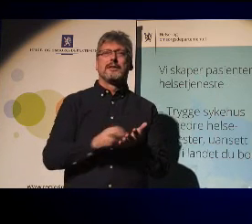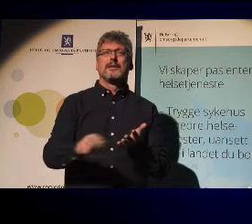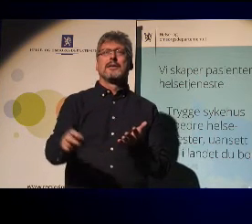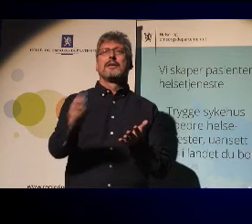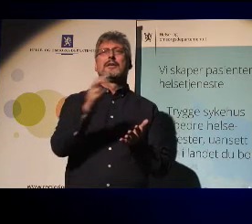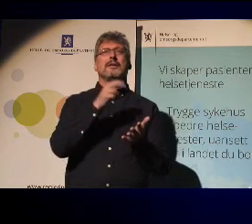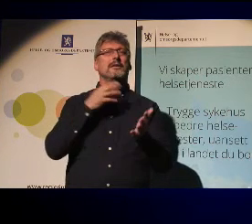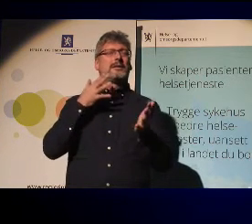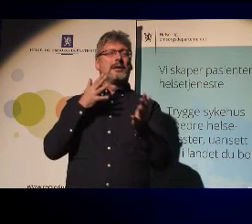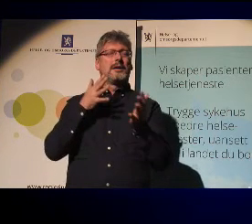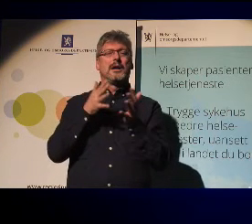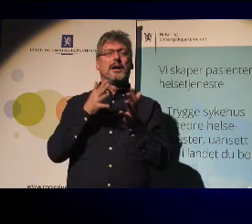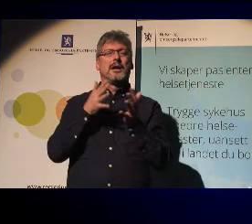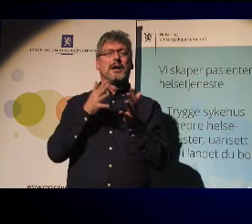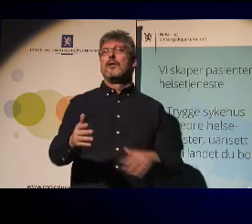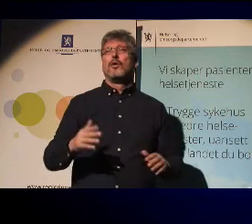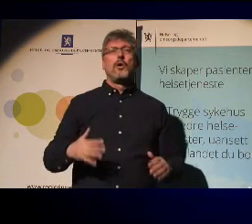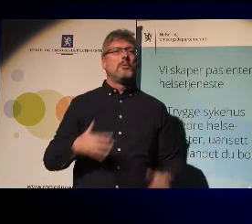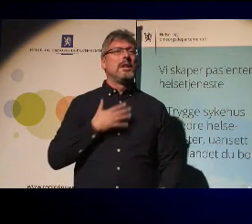genom